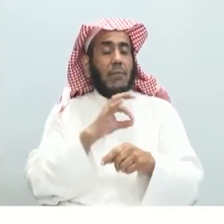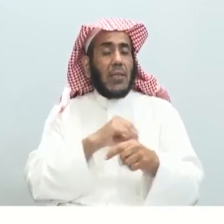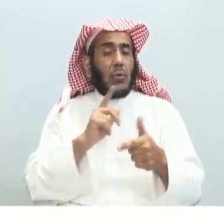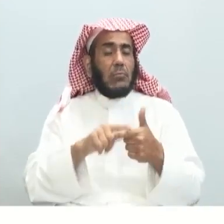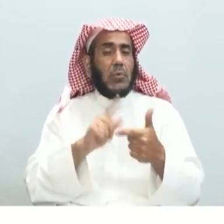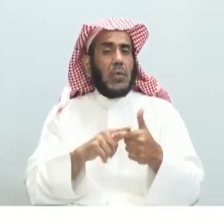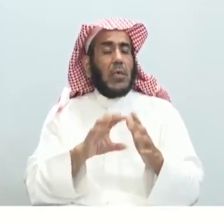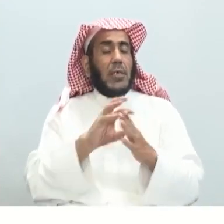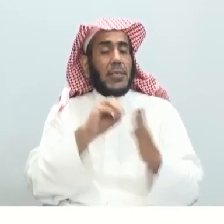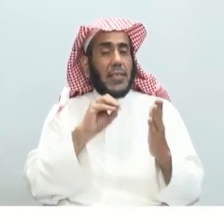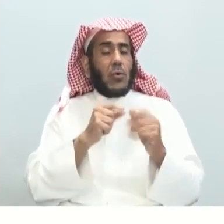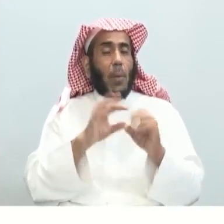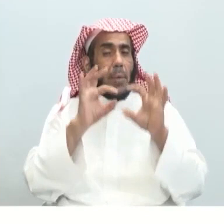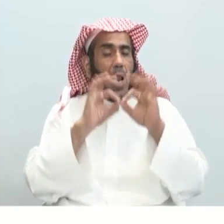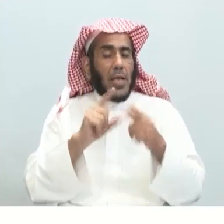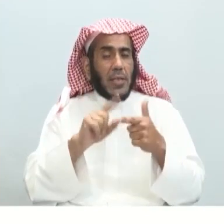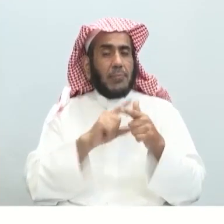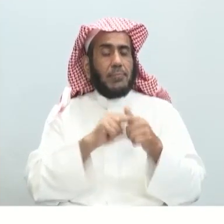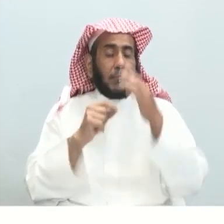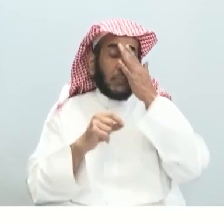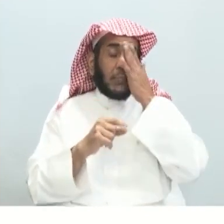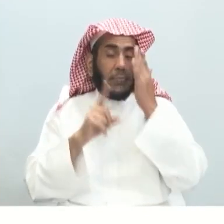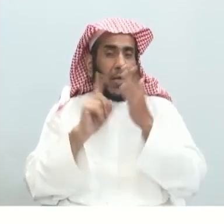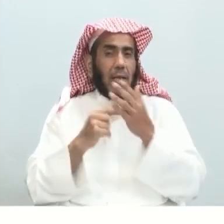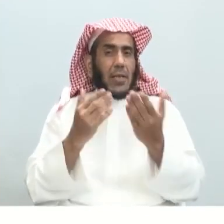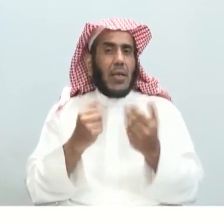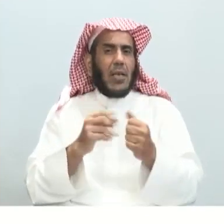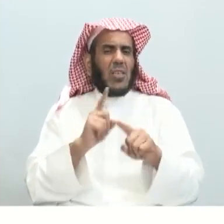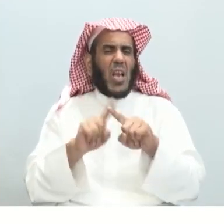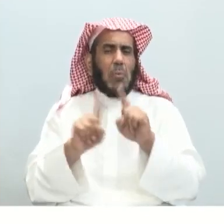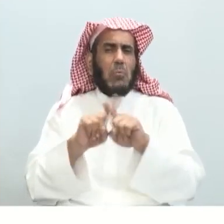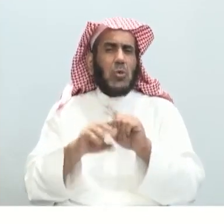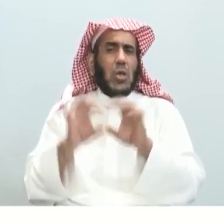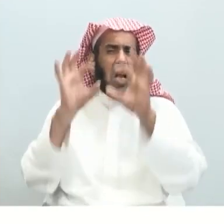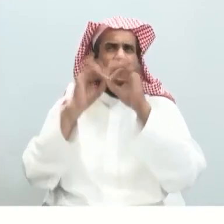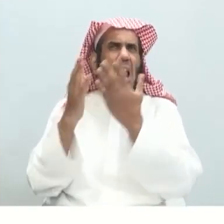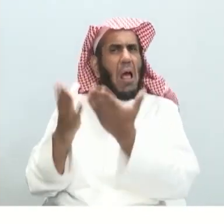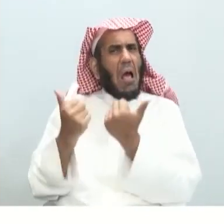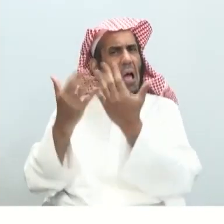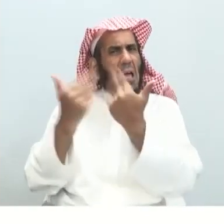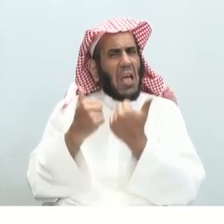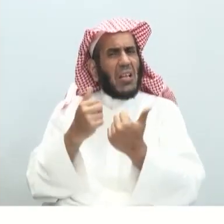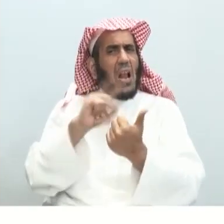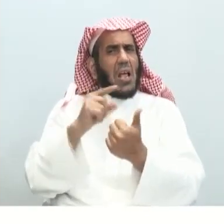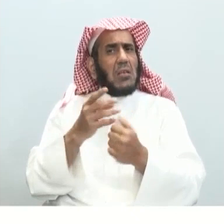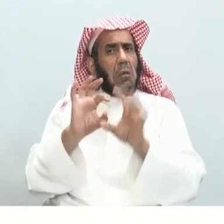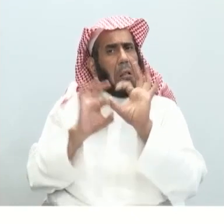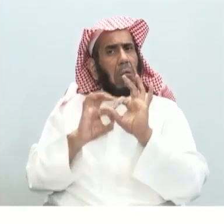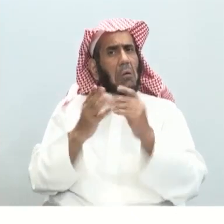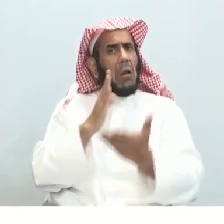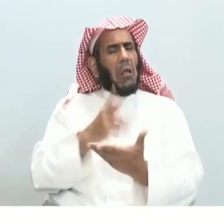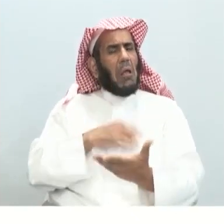اخرى نستخرجها من الايتين ان طلب المشركين للايات ليس للاسترشاد